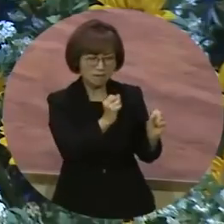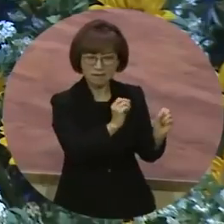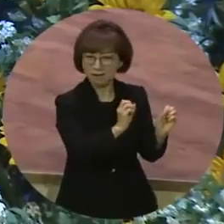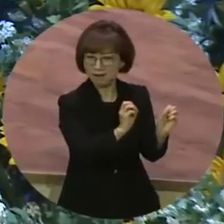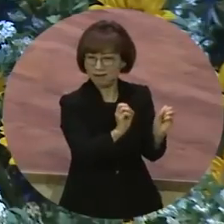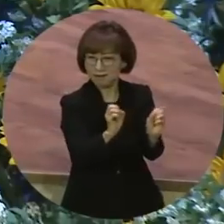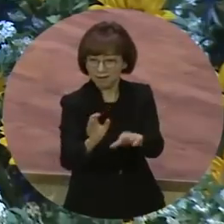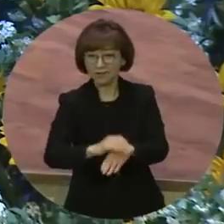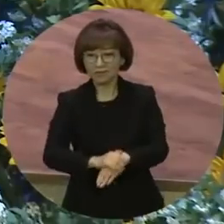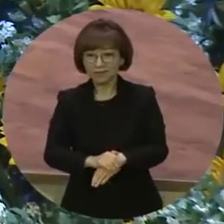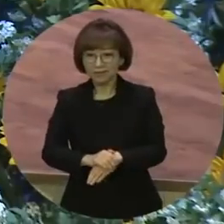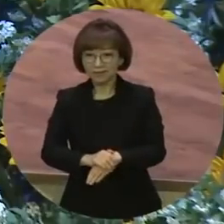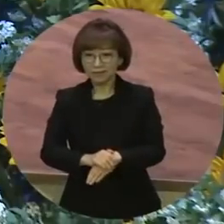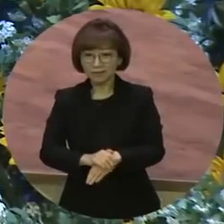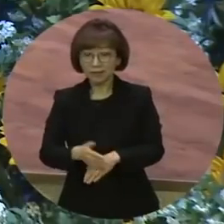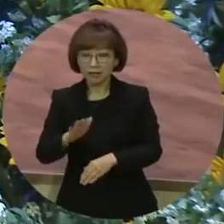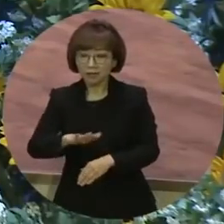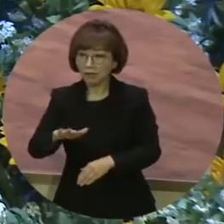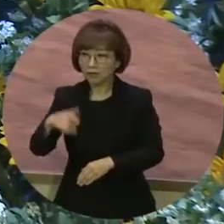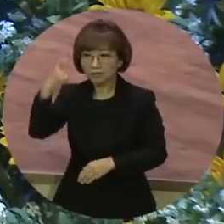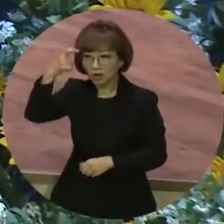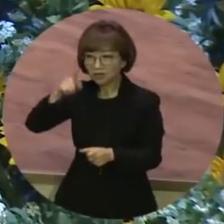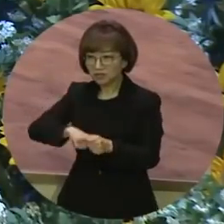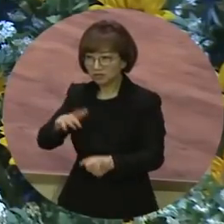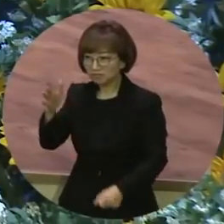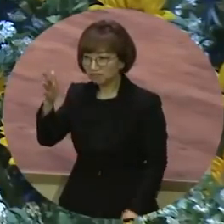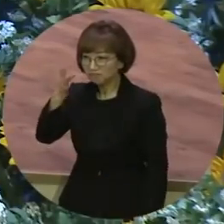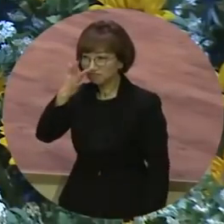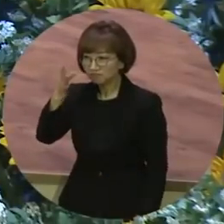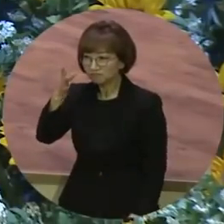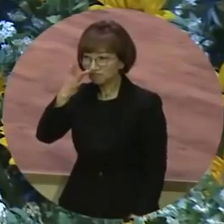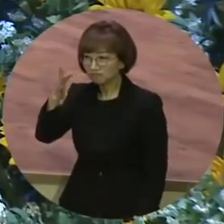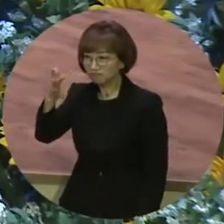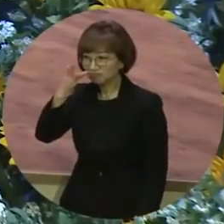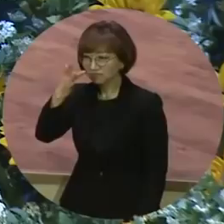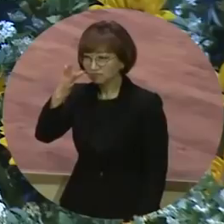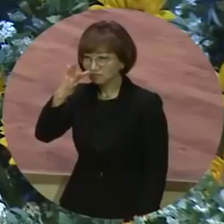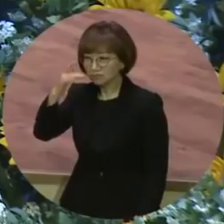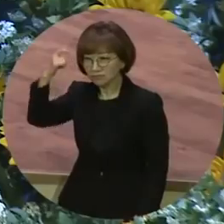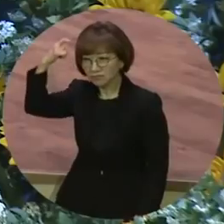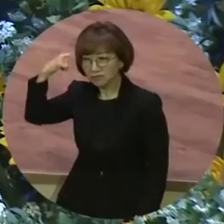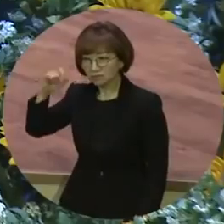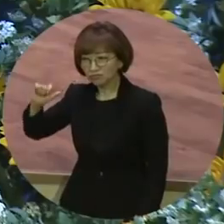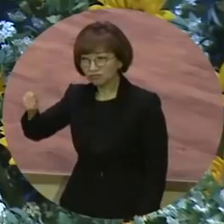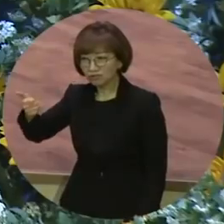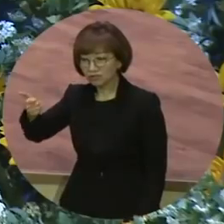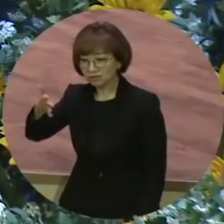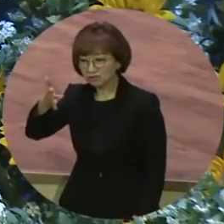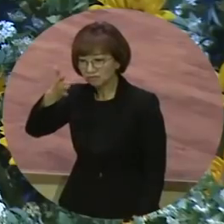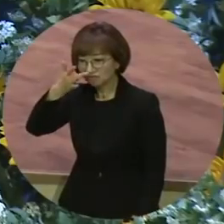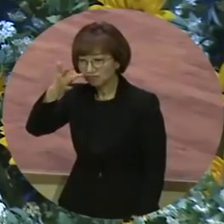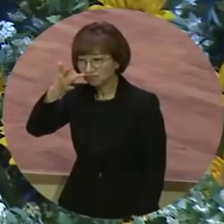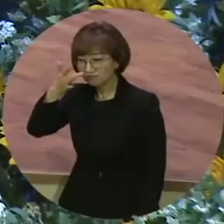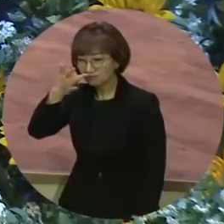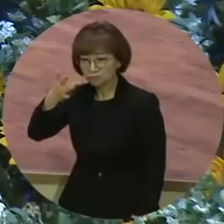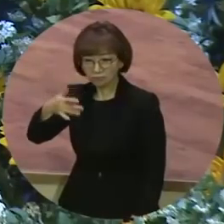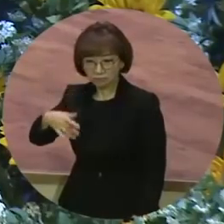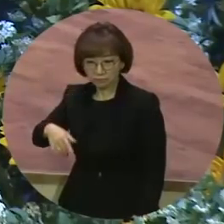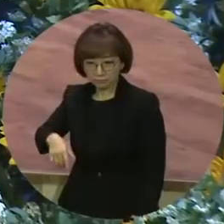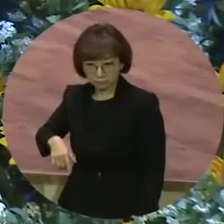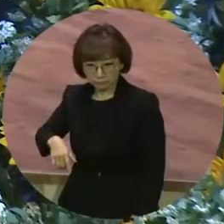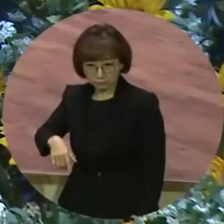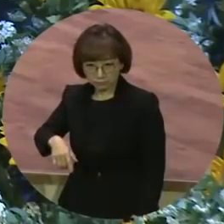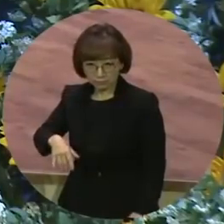영적 무감각한 상태. 영적 감각이 없어요. 그 성경에서 말했으니까 감각